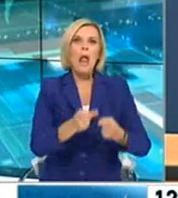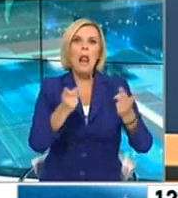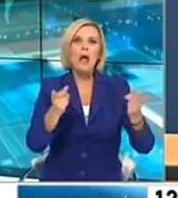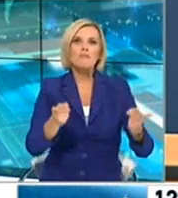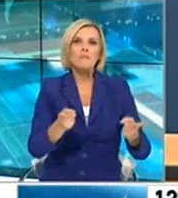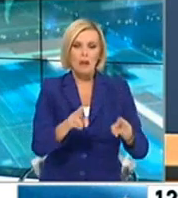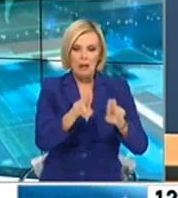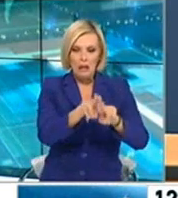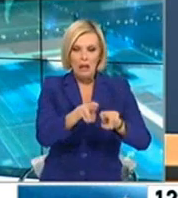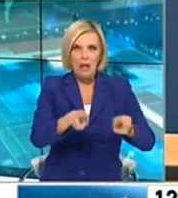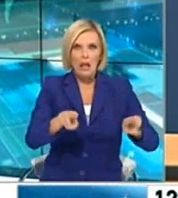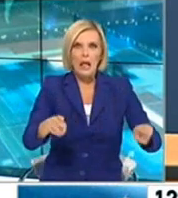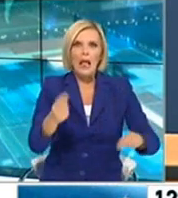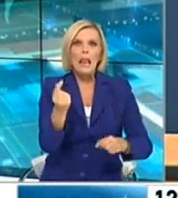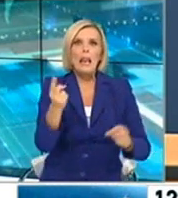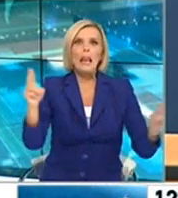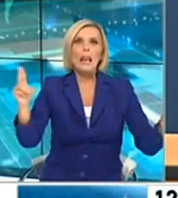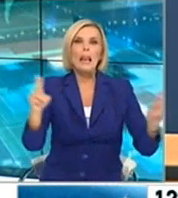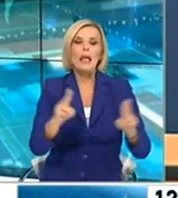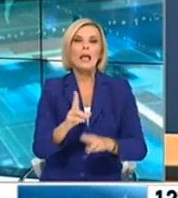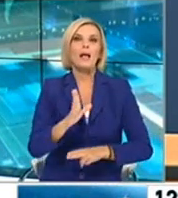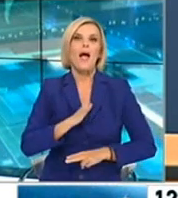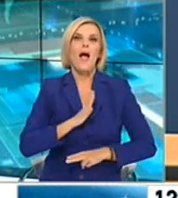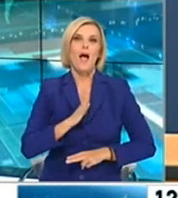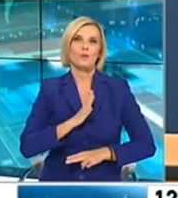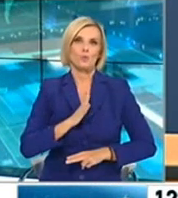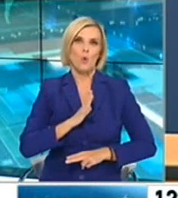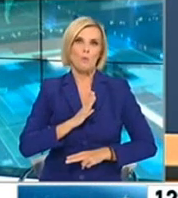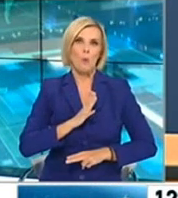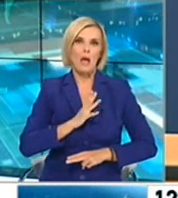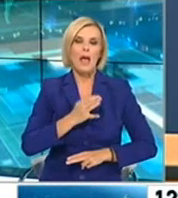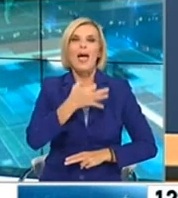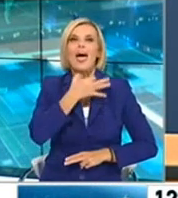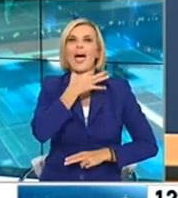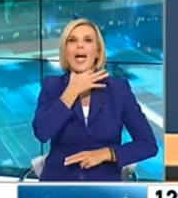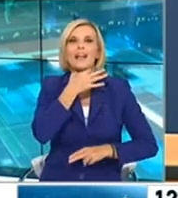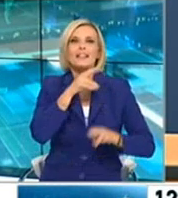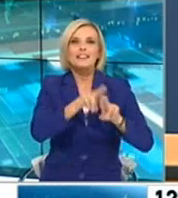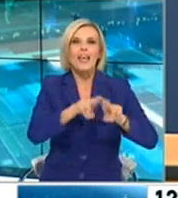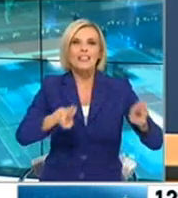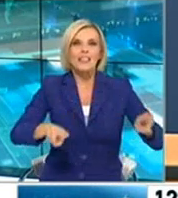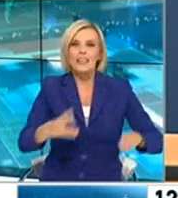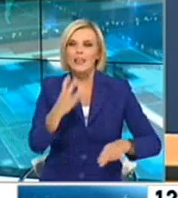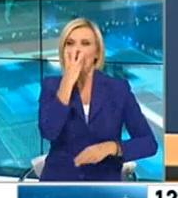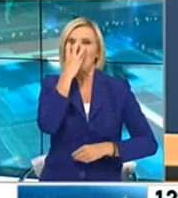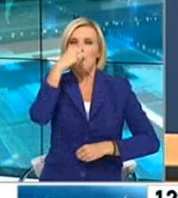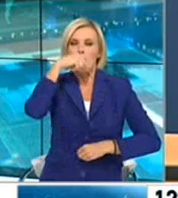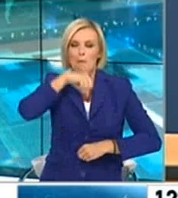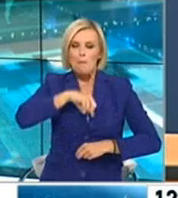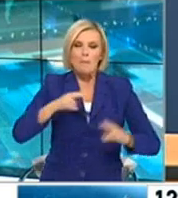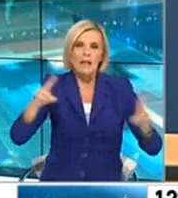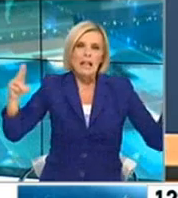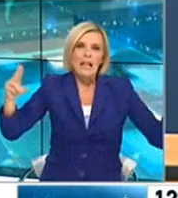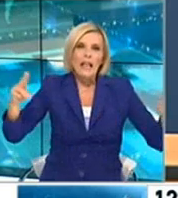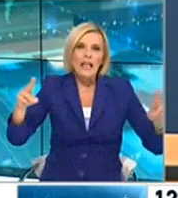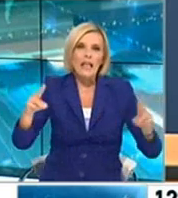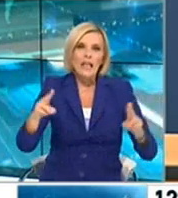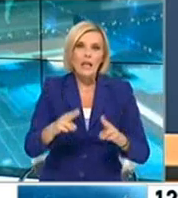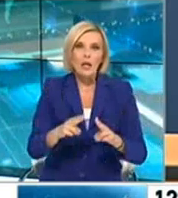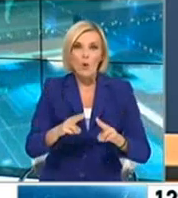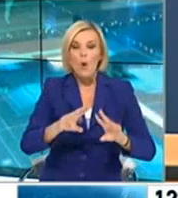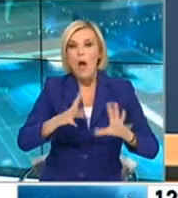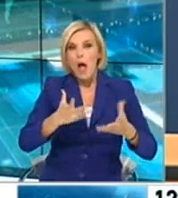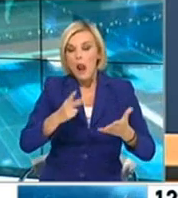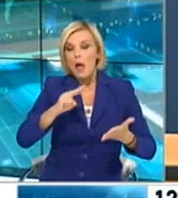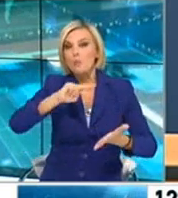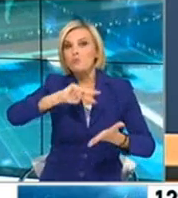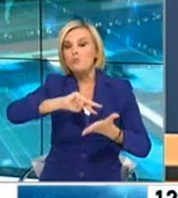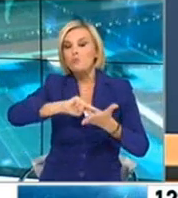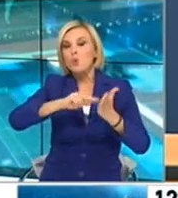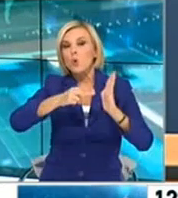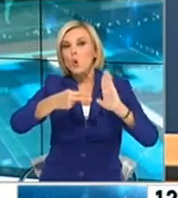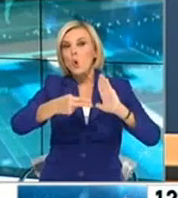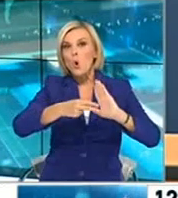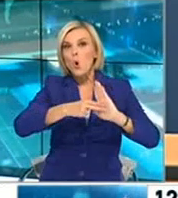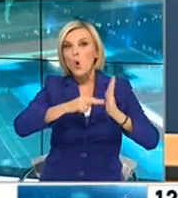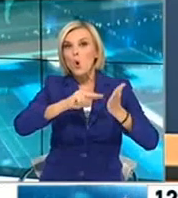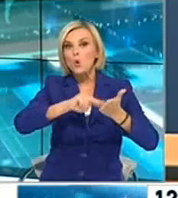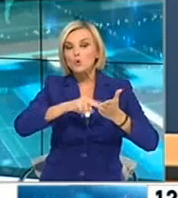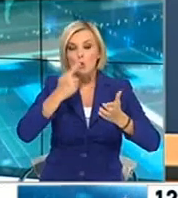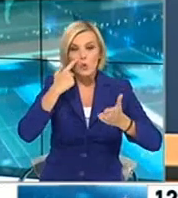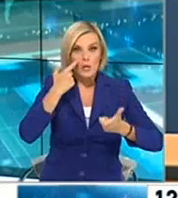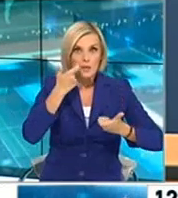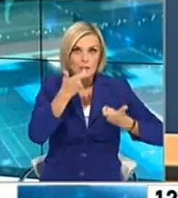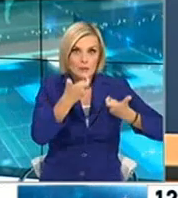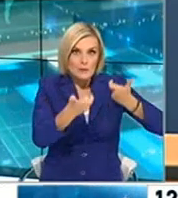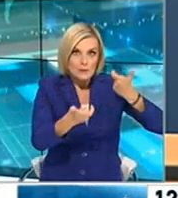νοσηλείας και μια μικρή αύξηση της μέθειας της διασωληνώσης. Χρειάζεται όμως μεγάλη επαγρύπνηση για τυχόν εκθετική